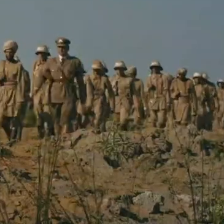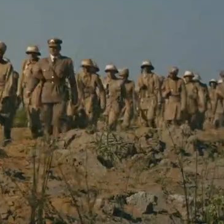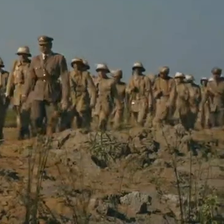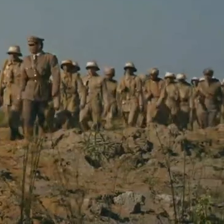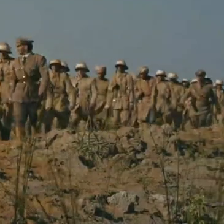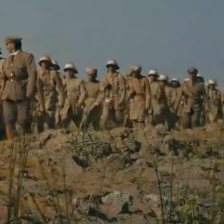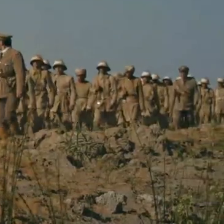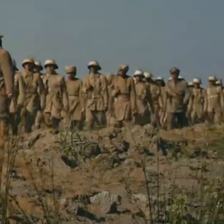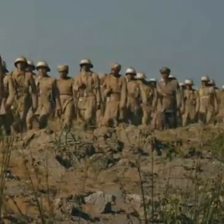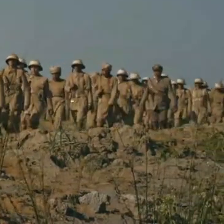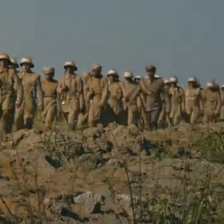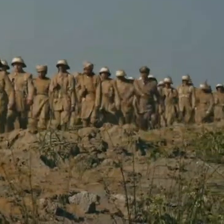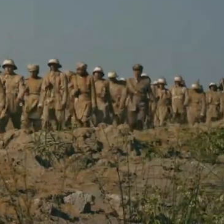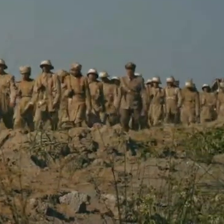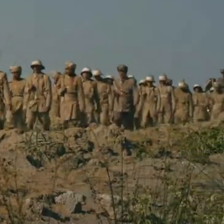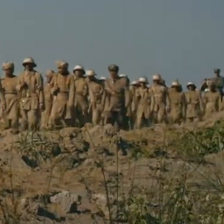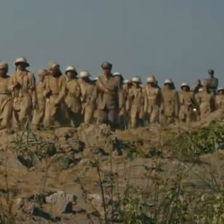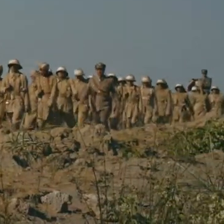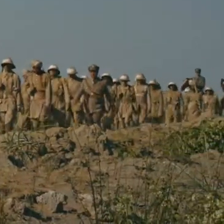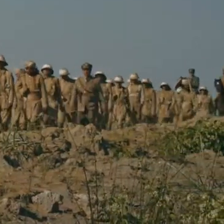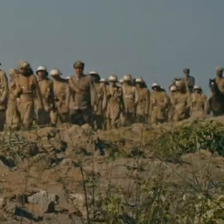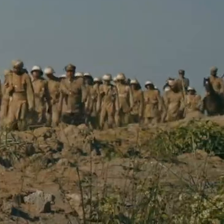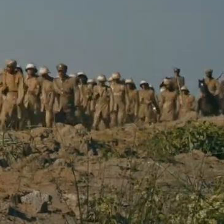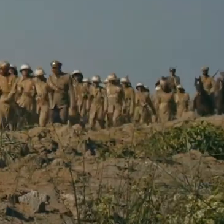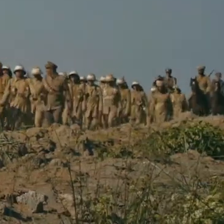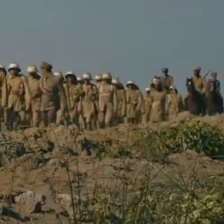tabur yaya olarak ilerliyor.